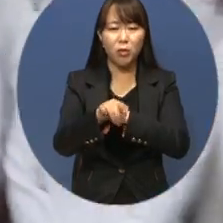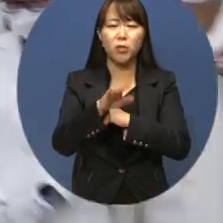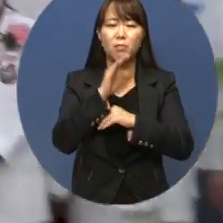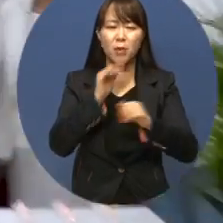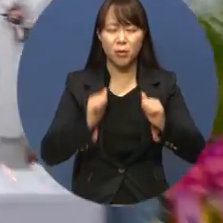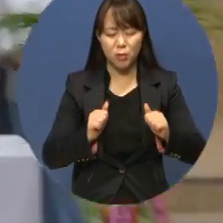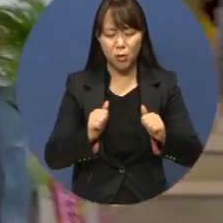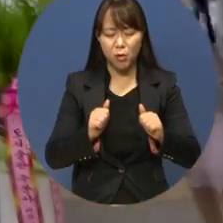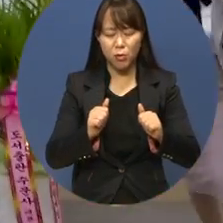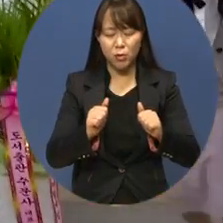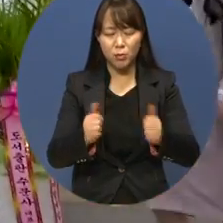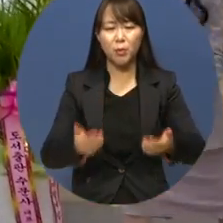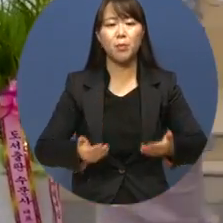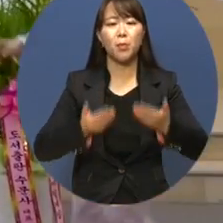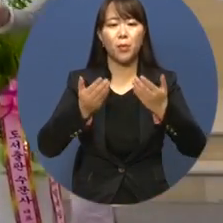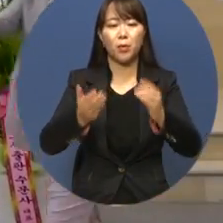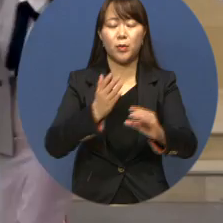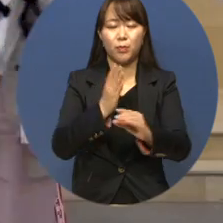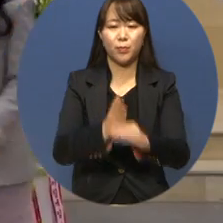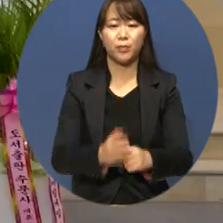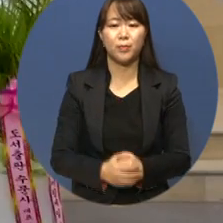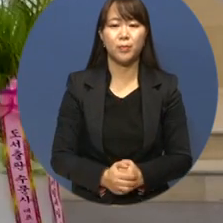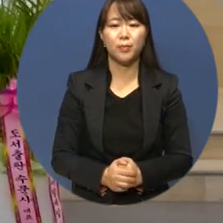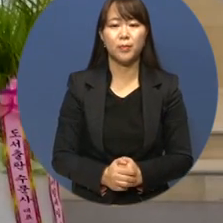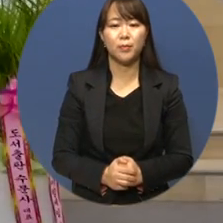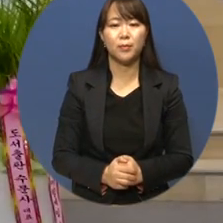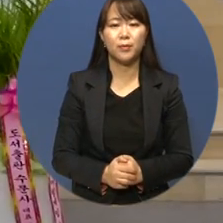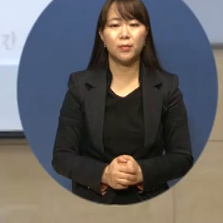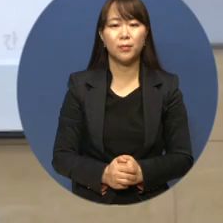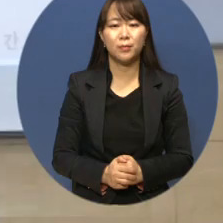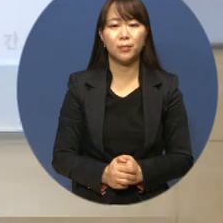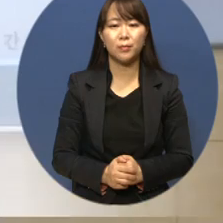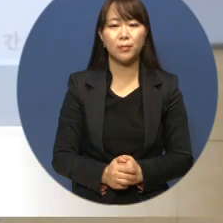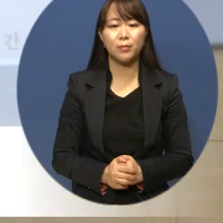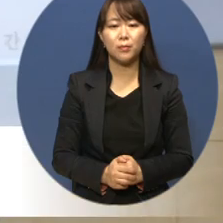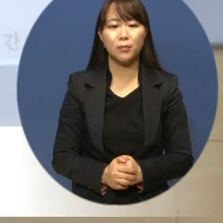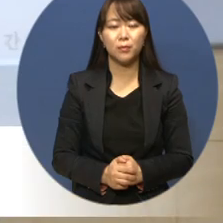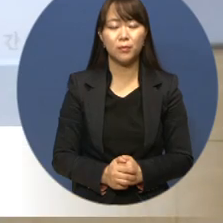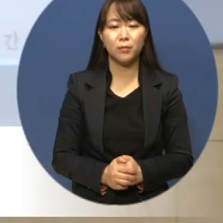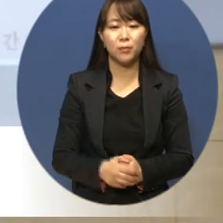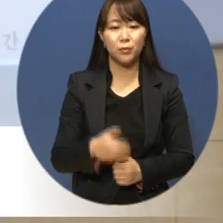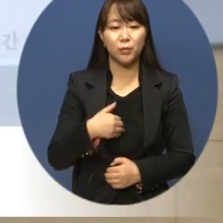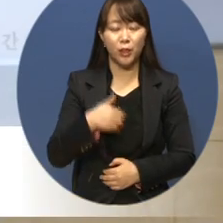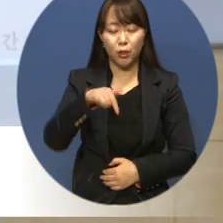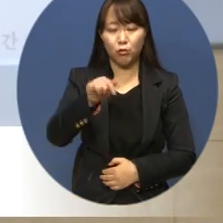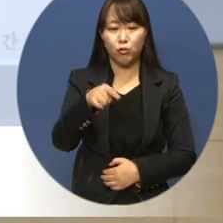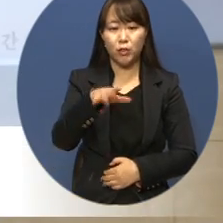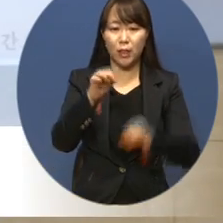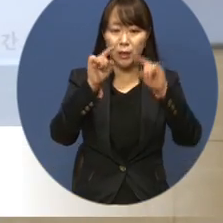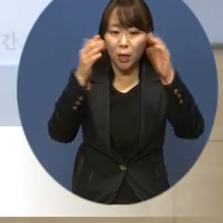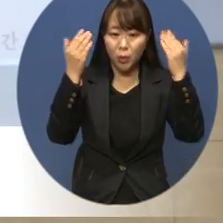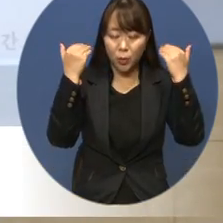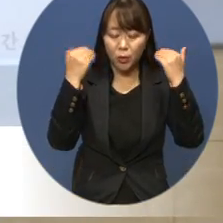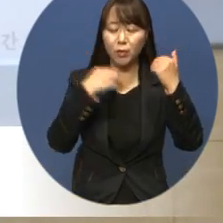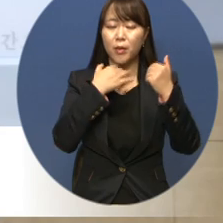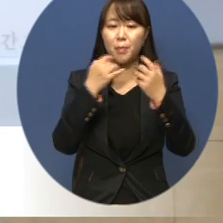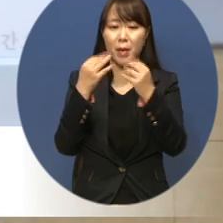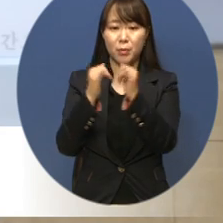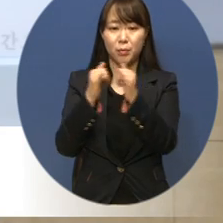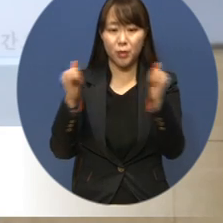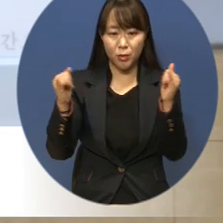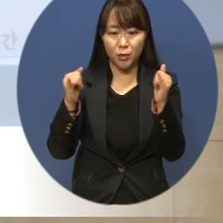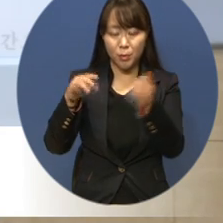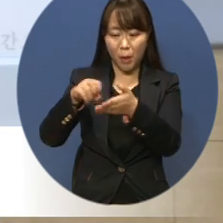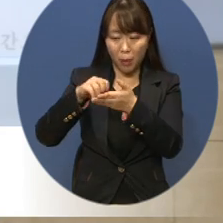누구보다 열심히 자원 의료봉사 활동을 하고 있습니다. 저희 군장대학교는 만학도를 위한